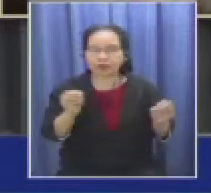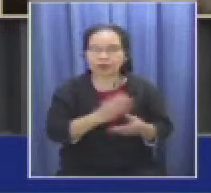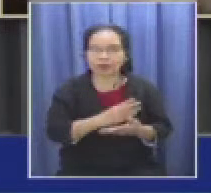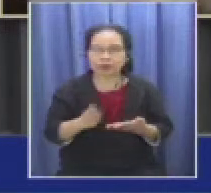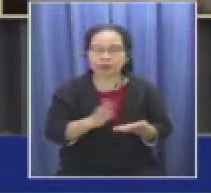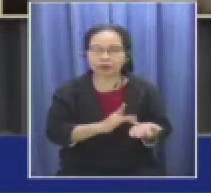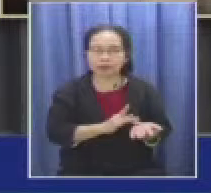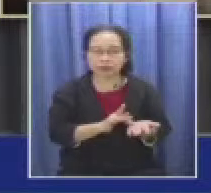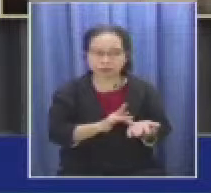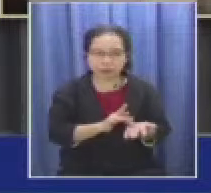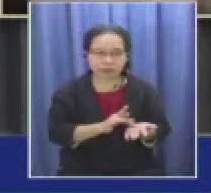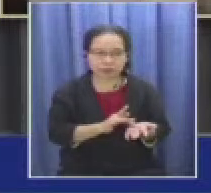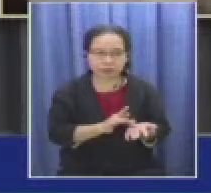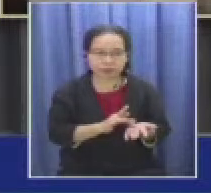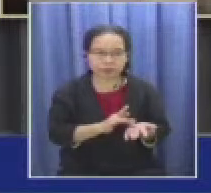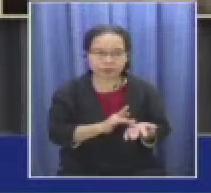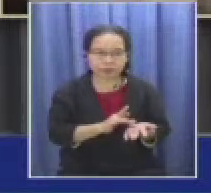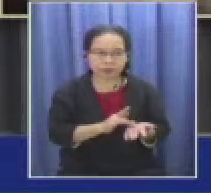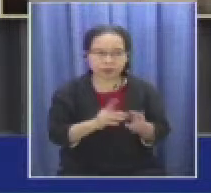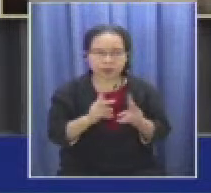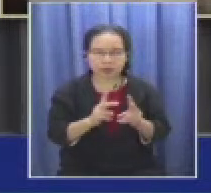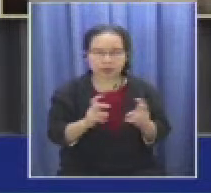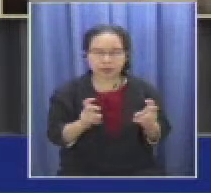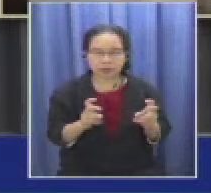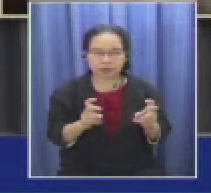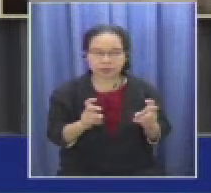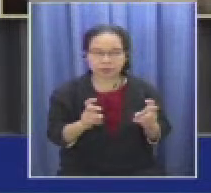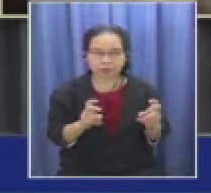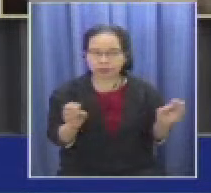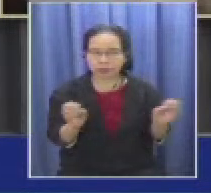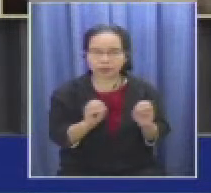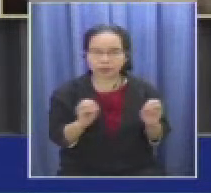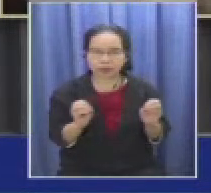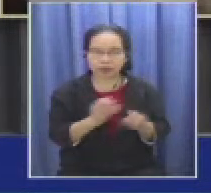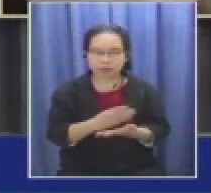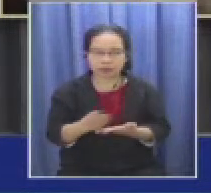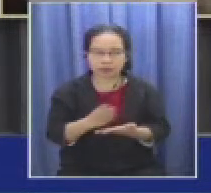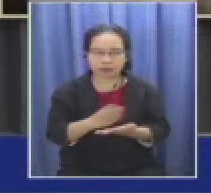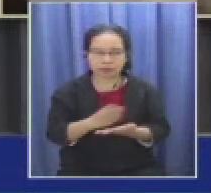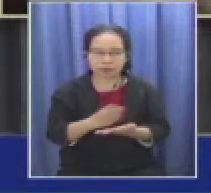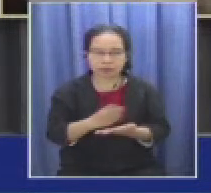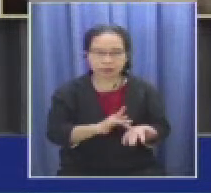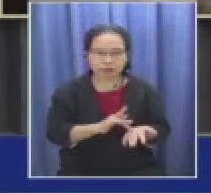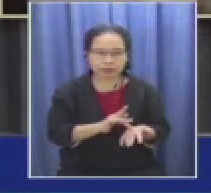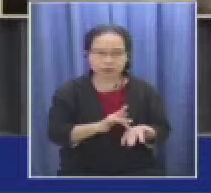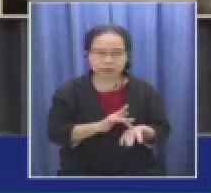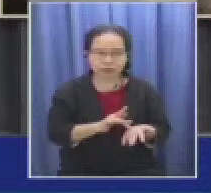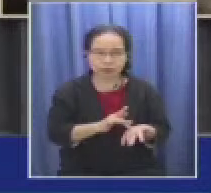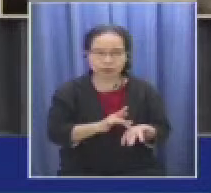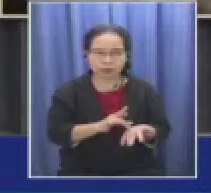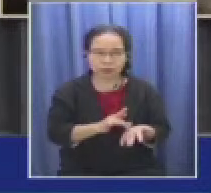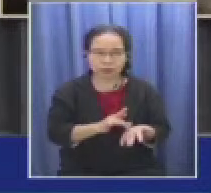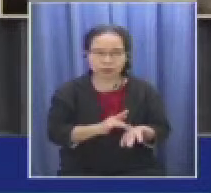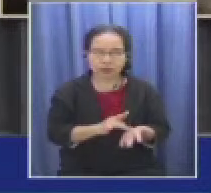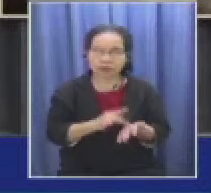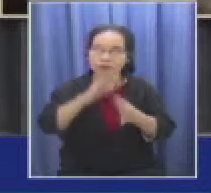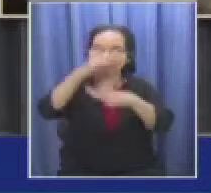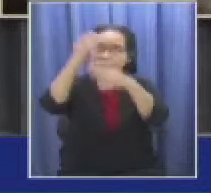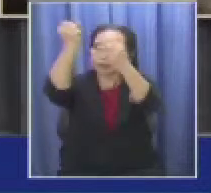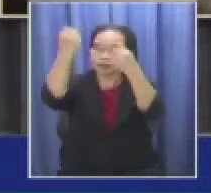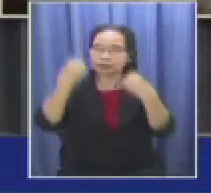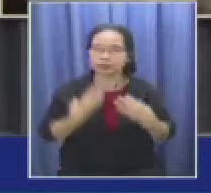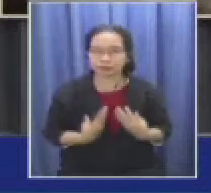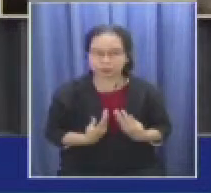meyere menyɔnko nipa bi wɔ abrabɔ yi mu ne no ɔyade mesrɛw no yɛ mmɔbɔ na sa yɛ